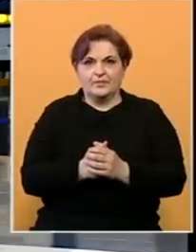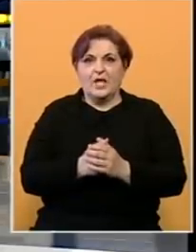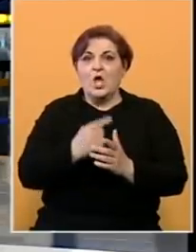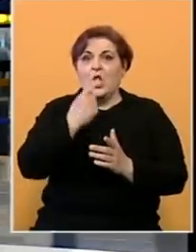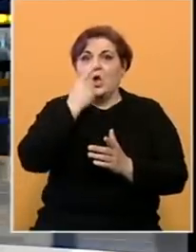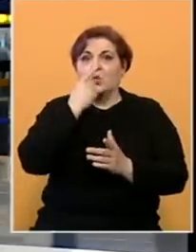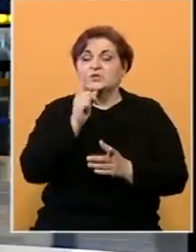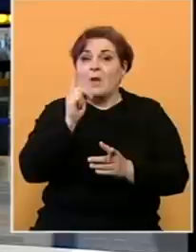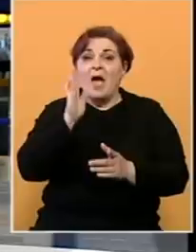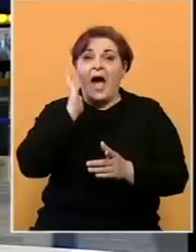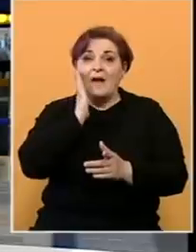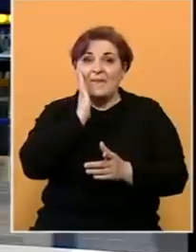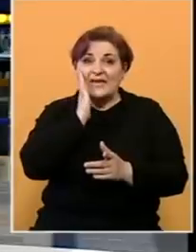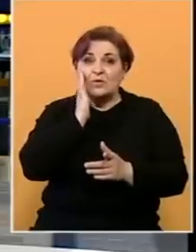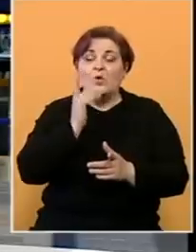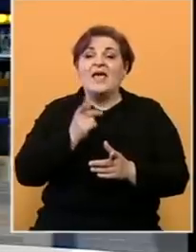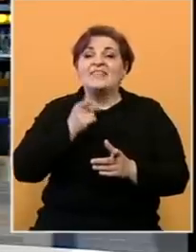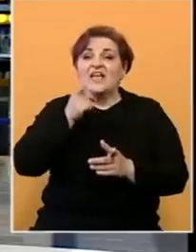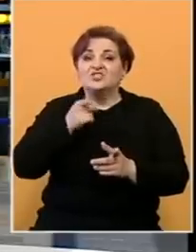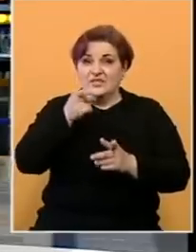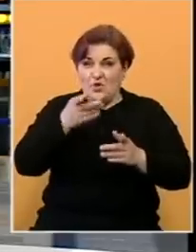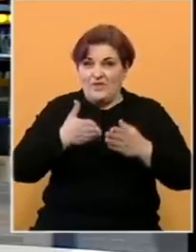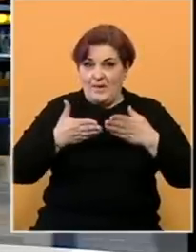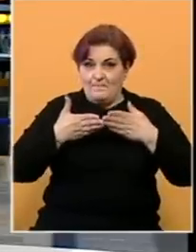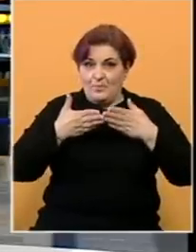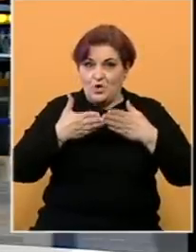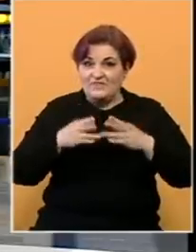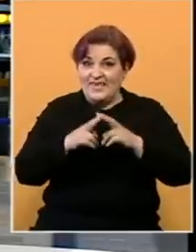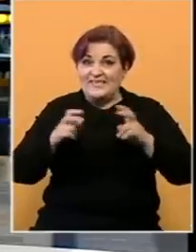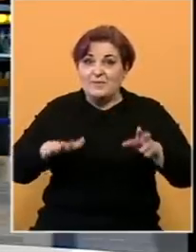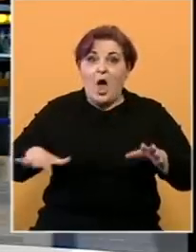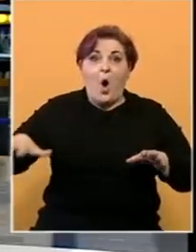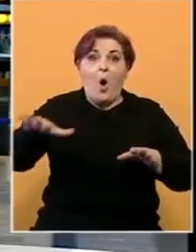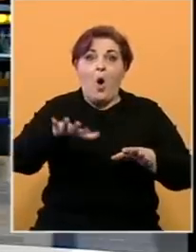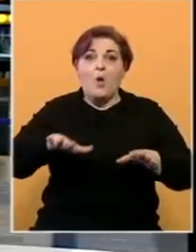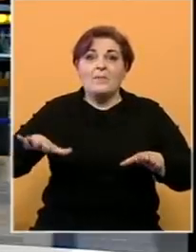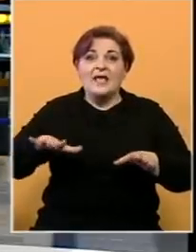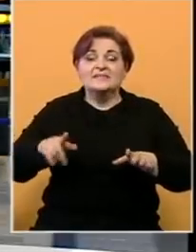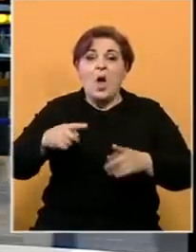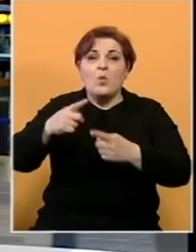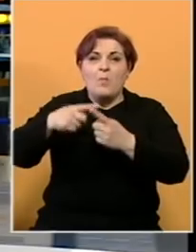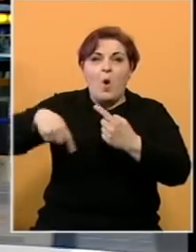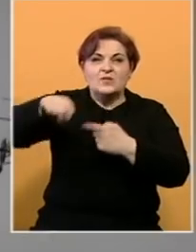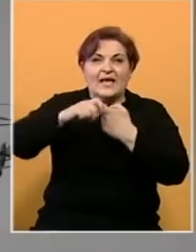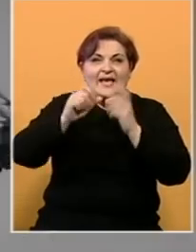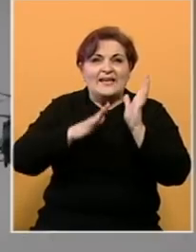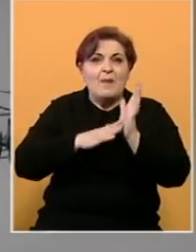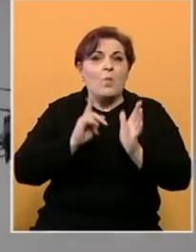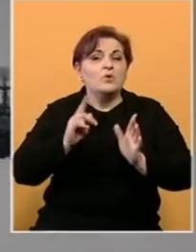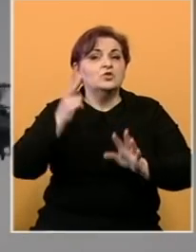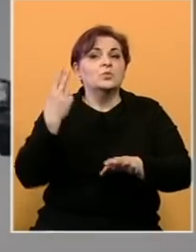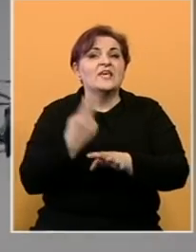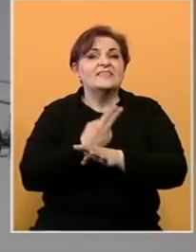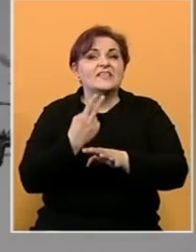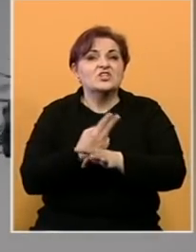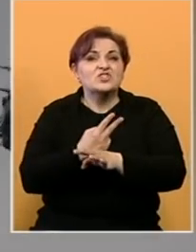Rusija je upozorila Sjedinjene Američke Države da američki brodovi izbjegavaju oblast oko poluostrva Krima. Upozorene su i druge zemlje da